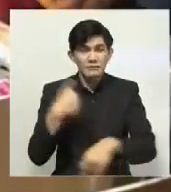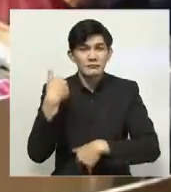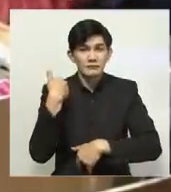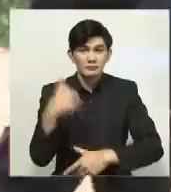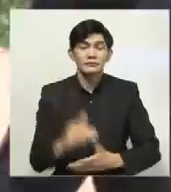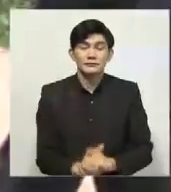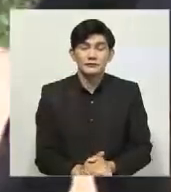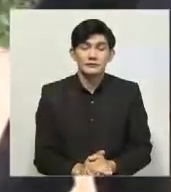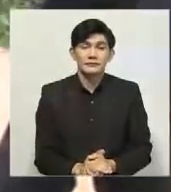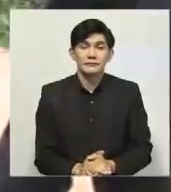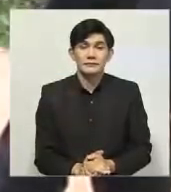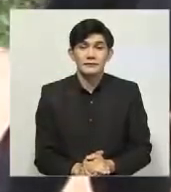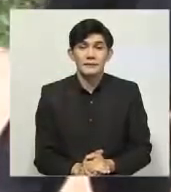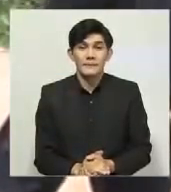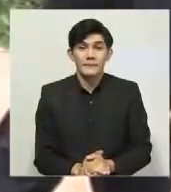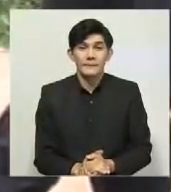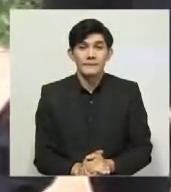นะครับ